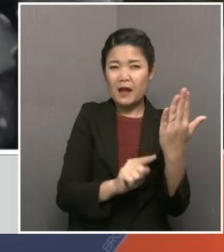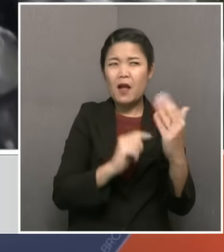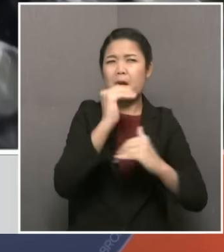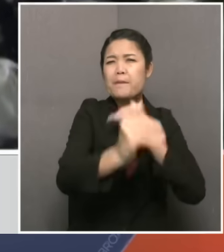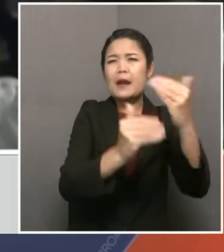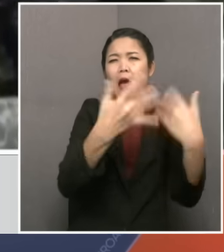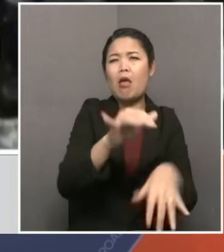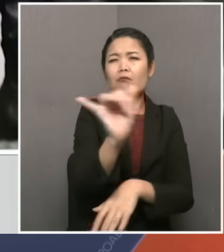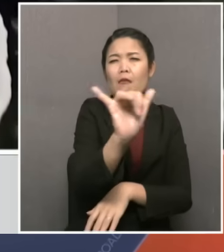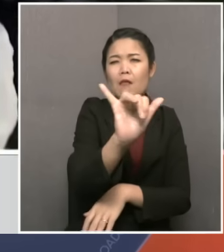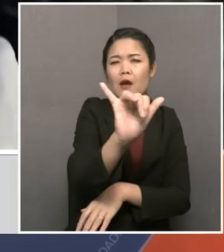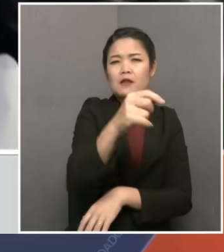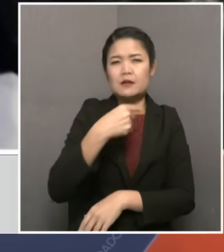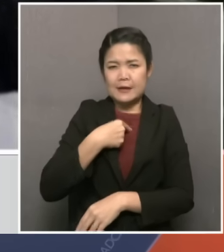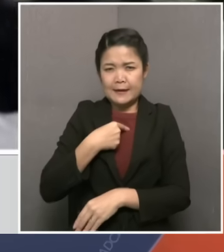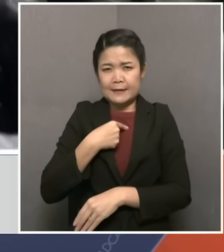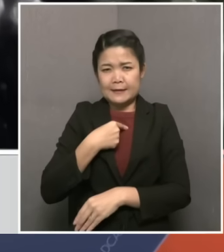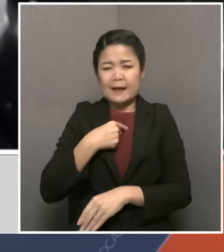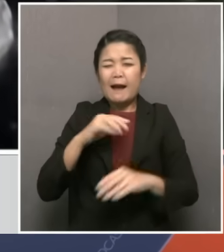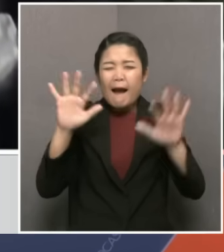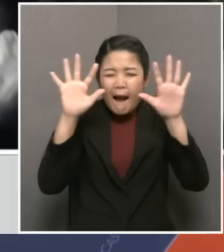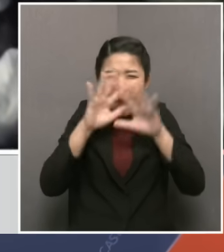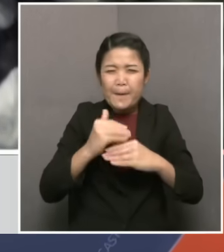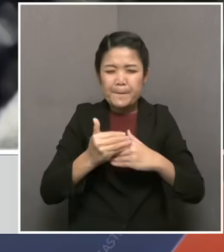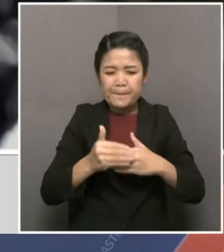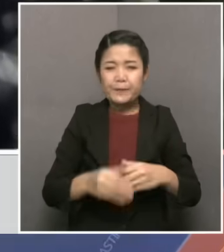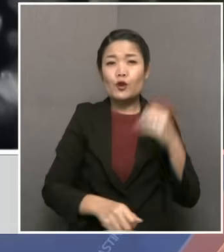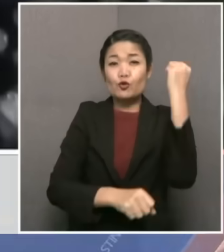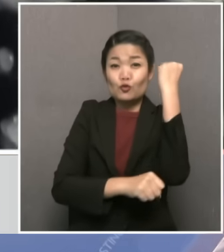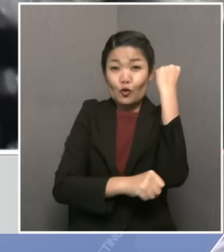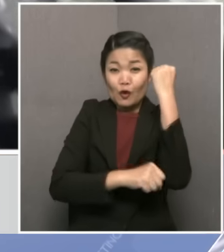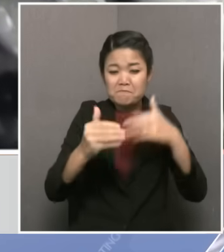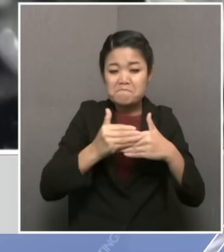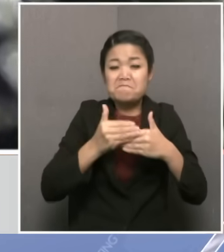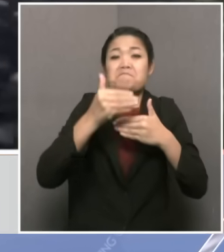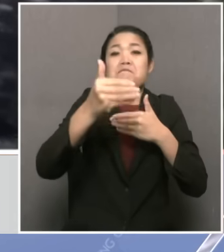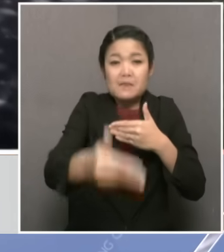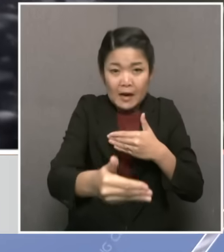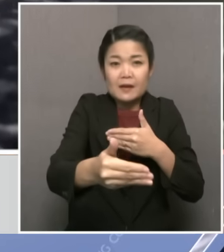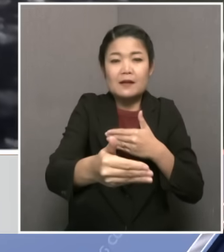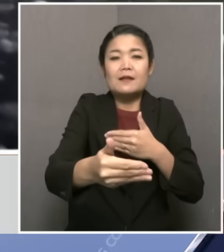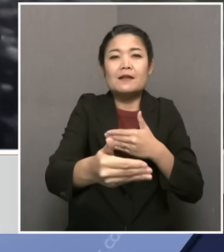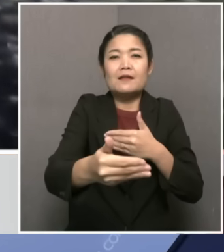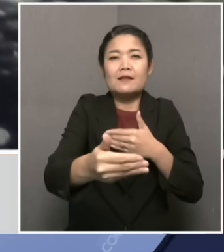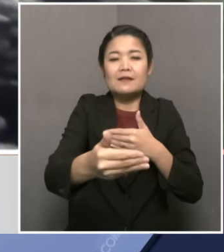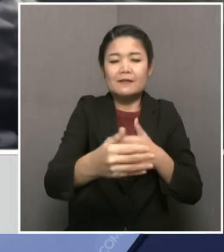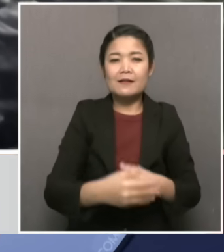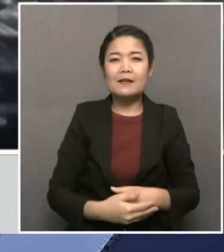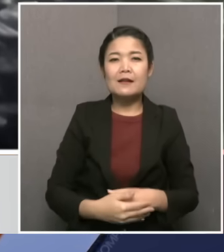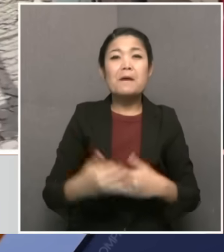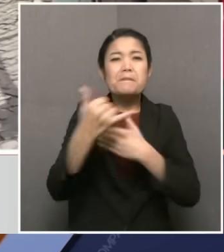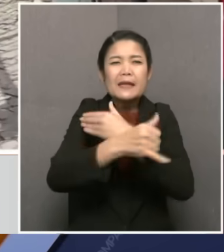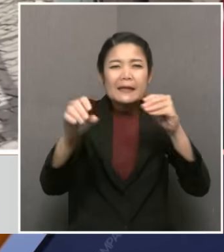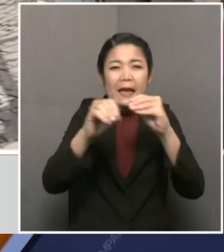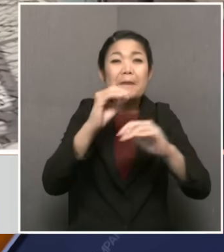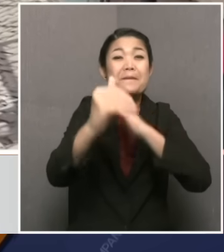แล้วนะฮ ะ เรากำลังจะก้าวข้ามความยากจนจะก้าวเข้าไปสู่ middle income country นะครับแต่ว่